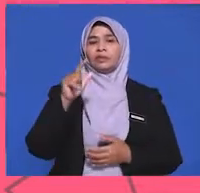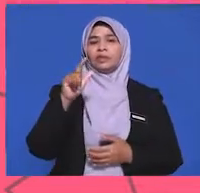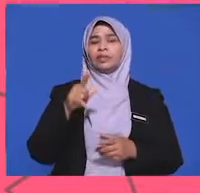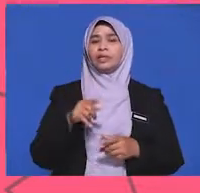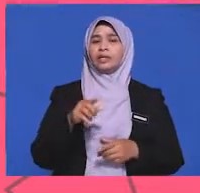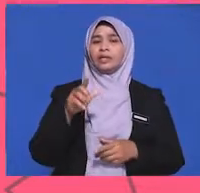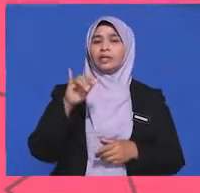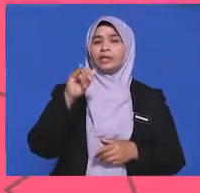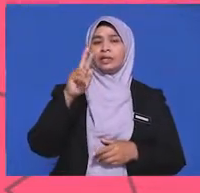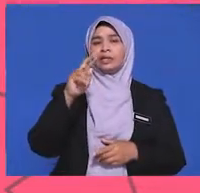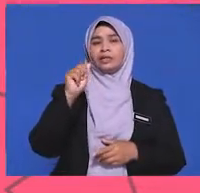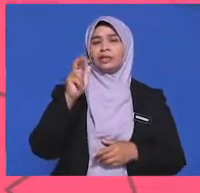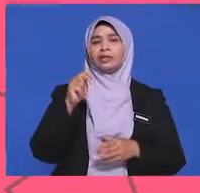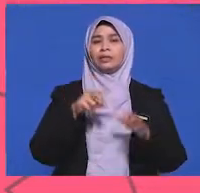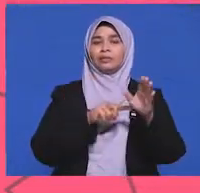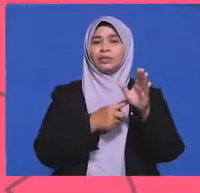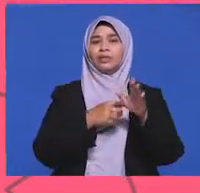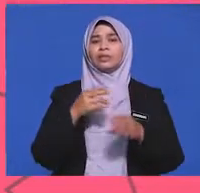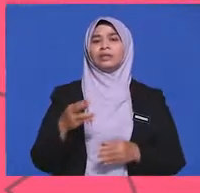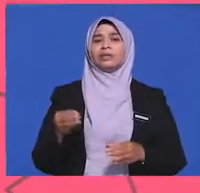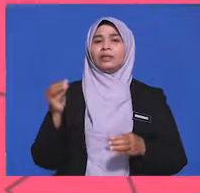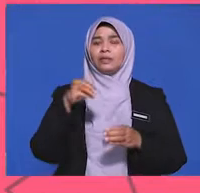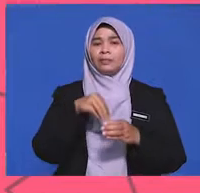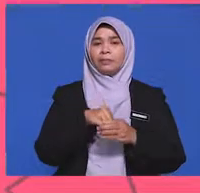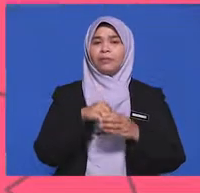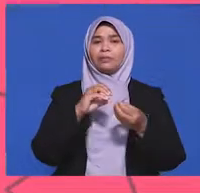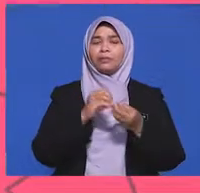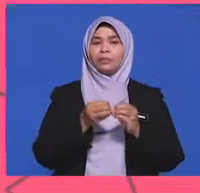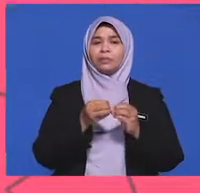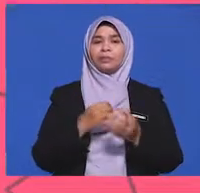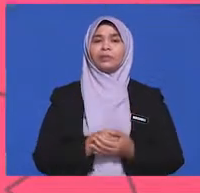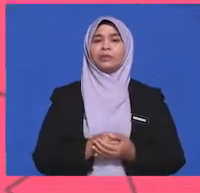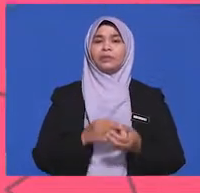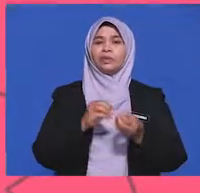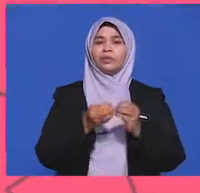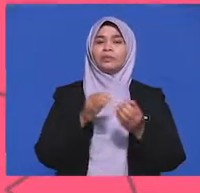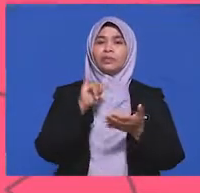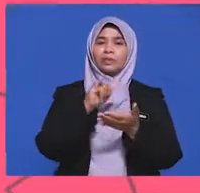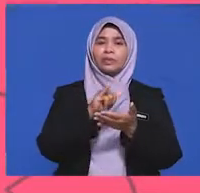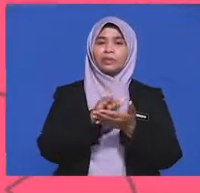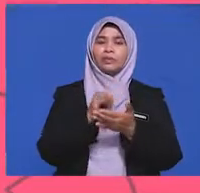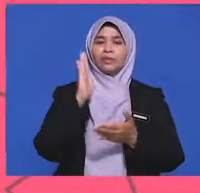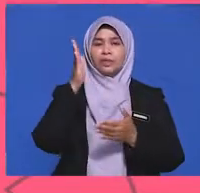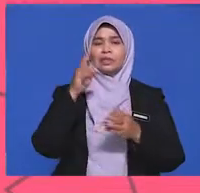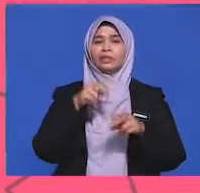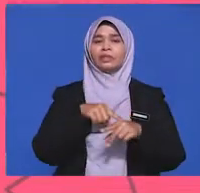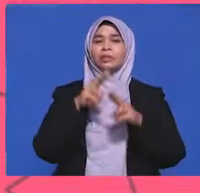bermula dengan pengguna memasukkan input nombor. Nombor tersebut akan